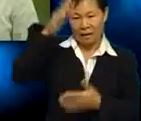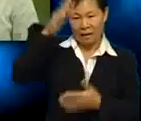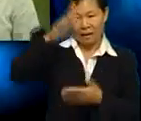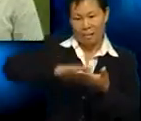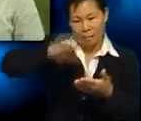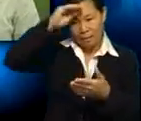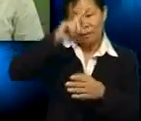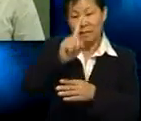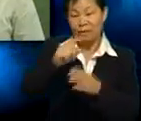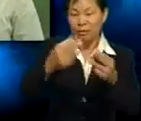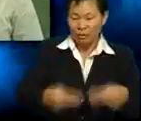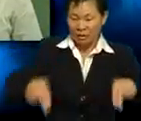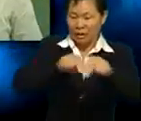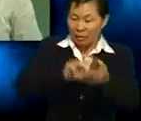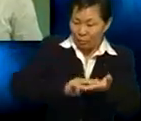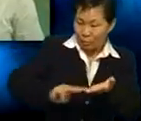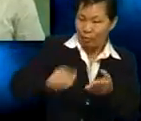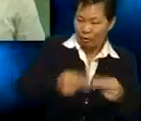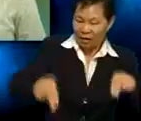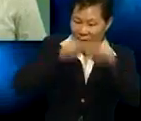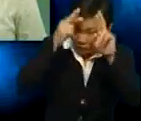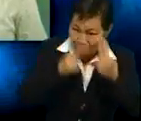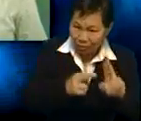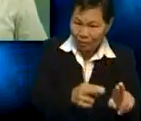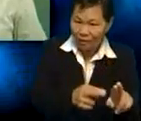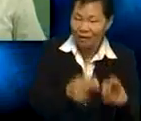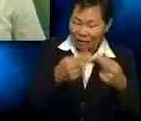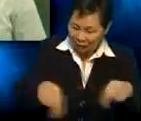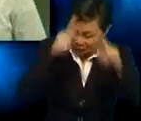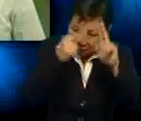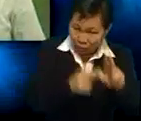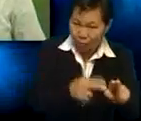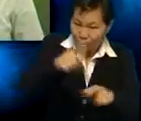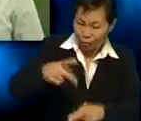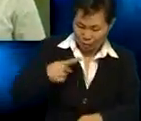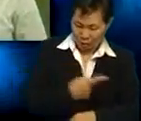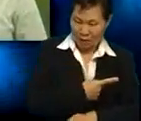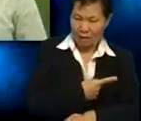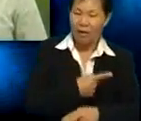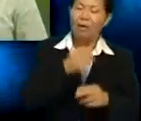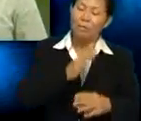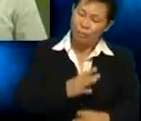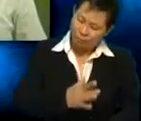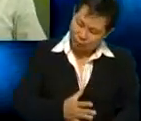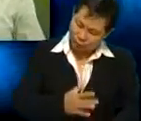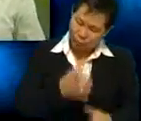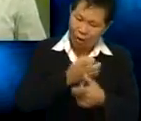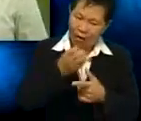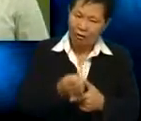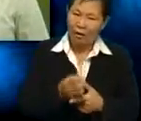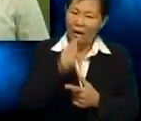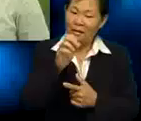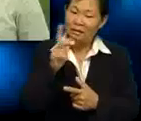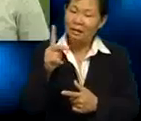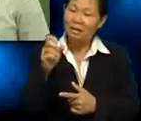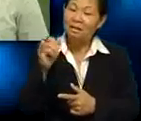pelajari satu lagi nilai murni iaitu nilai hormat. Nilai hormat ini memerlukan kita supaya bersopan ataupun takzim kepada